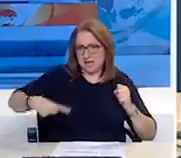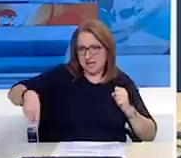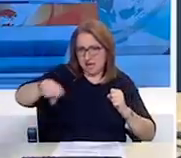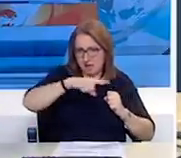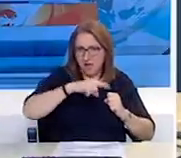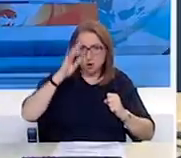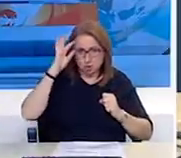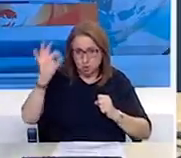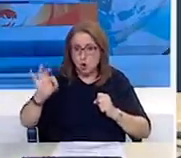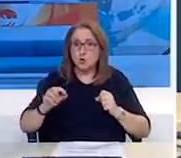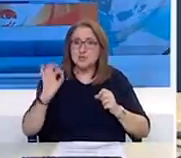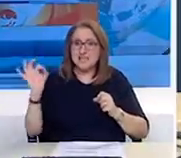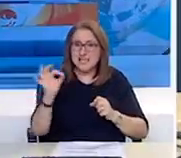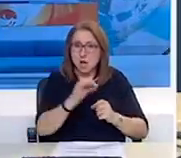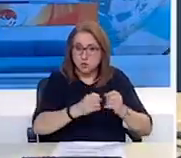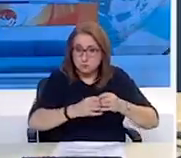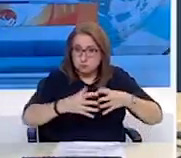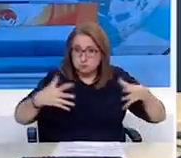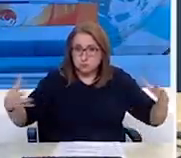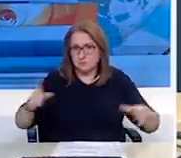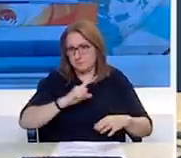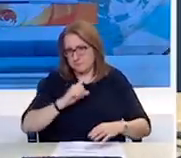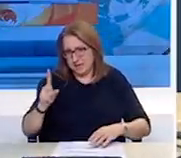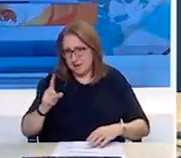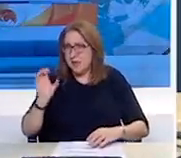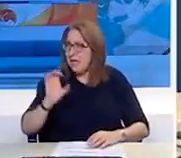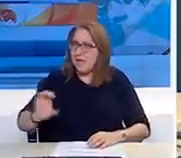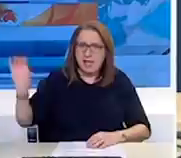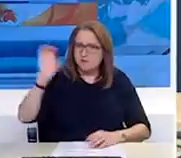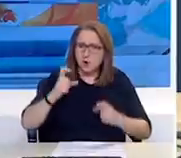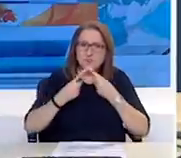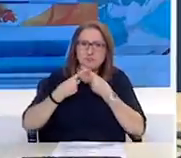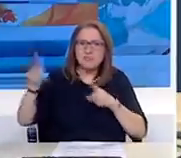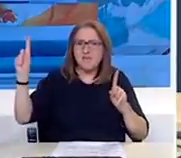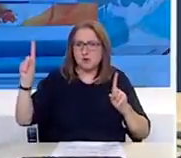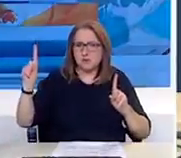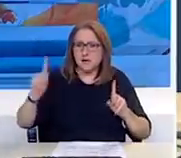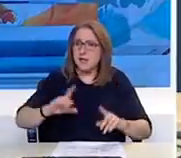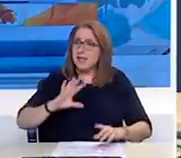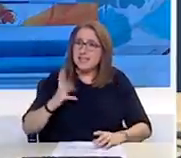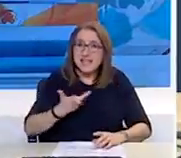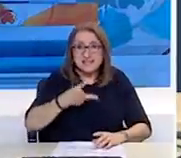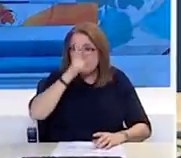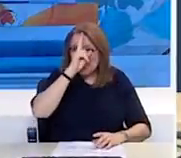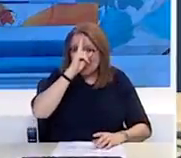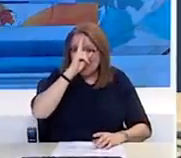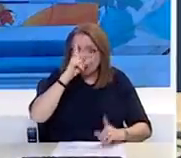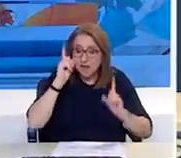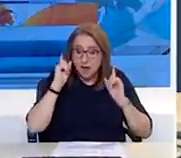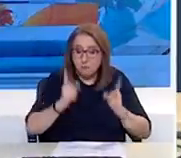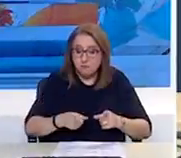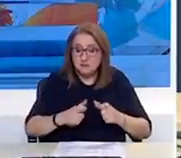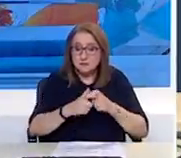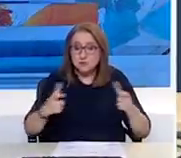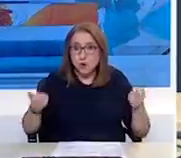ραγδαία εξάπλωση του ιού στη χώρα μας, σε αντίθεση με άλλες ευρωπαϊκές χώρες. Για ποιο λόγο εκτιμάτε ότι η Γερμανία αποφάσισε την αναστολή του ανοίγματος